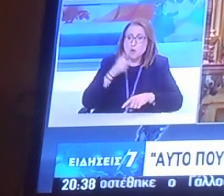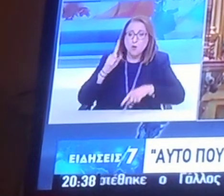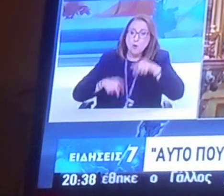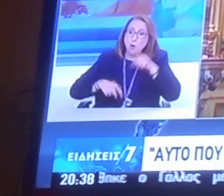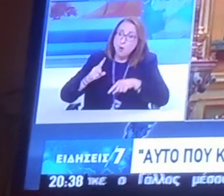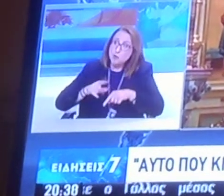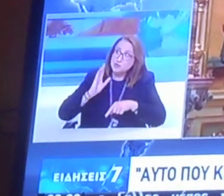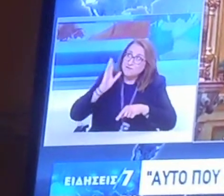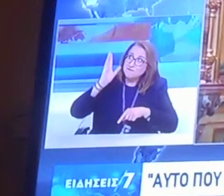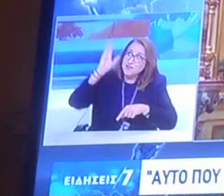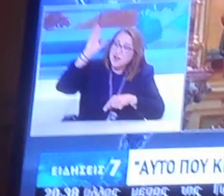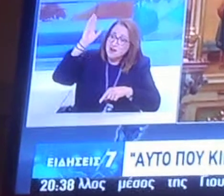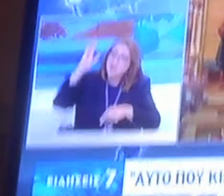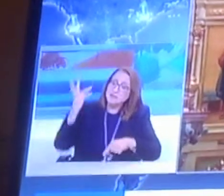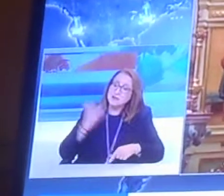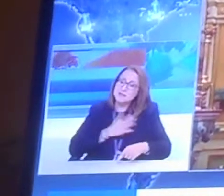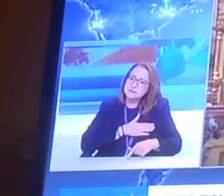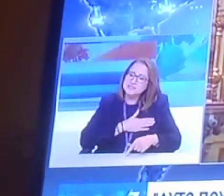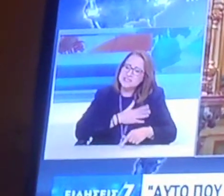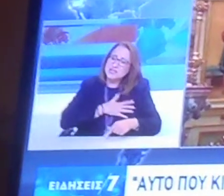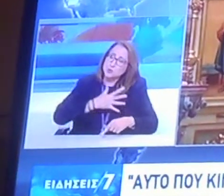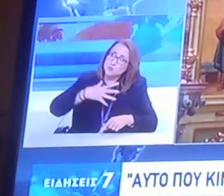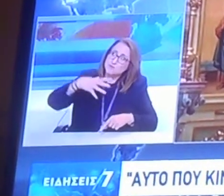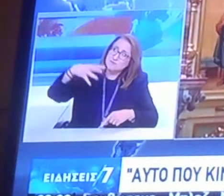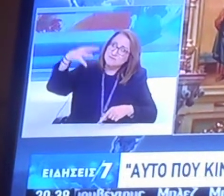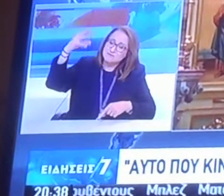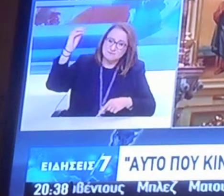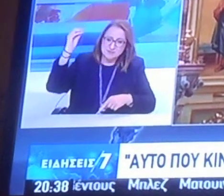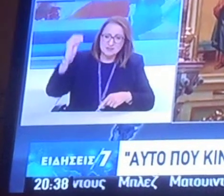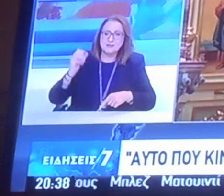των θυμάτων, αλλά και για την ενίσχυση και